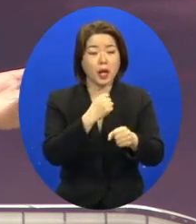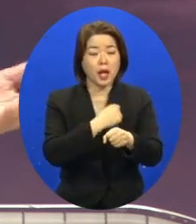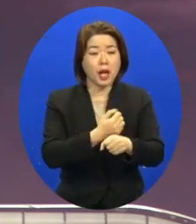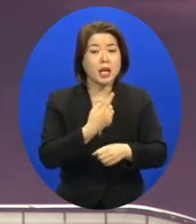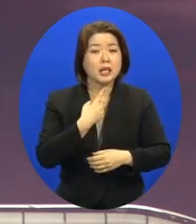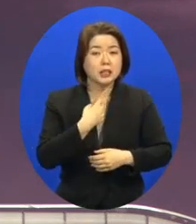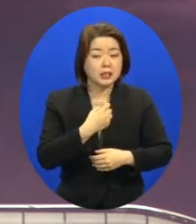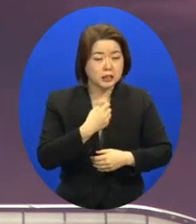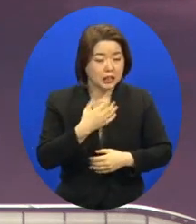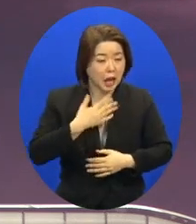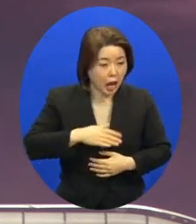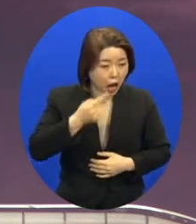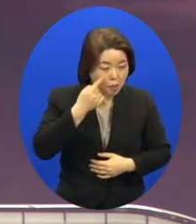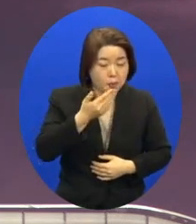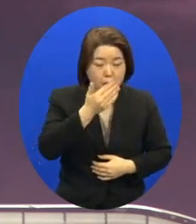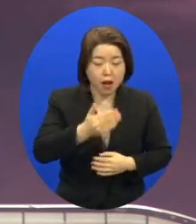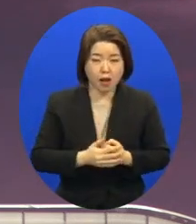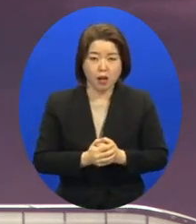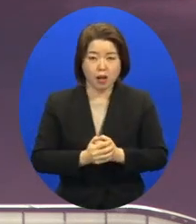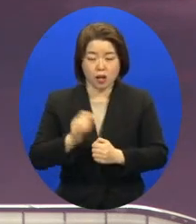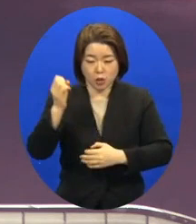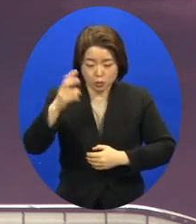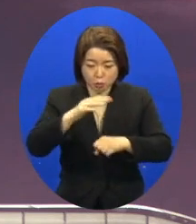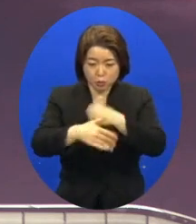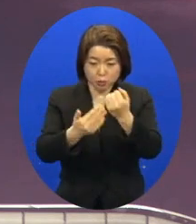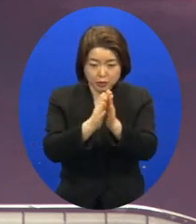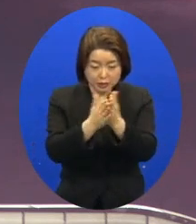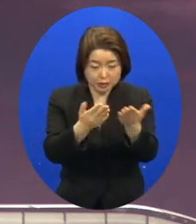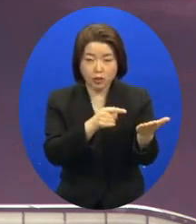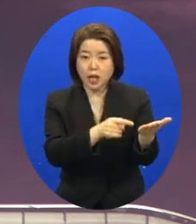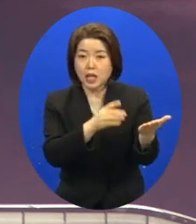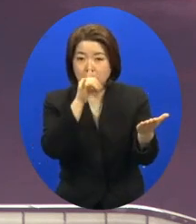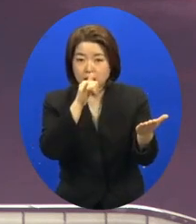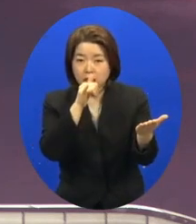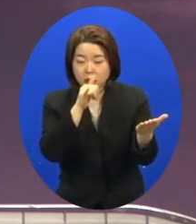수도 있습니다. 성경책이 있어서 어떤 게 옳은 건지